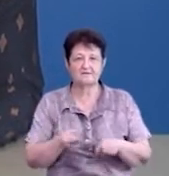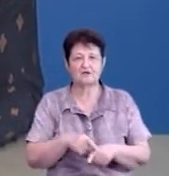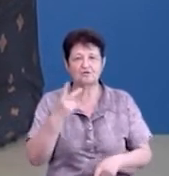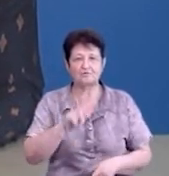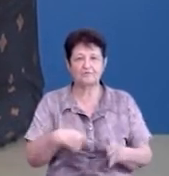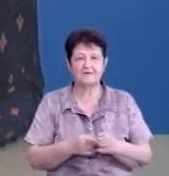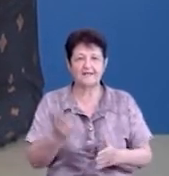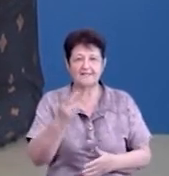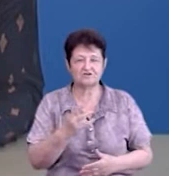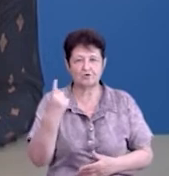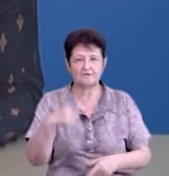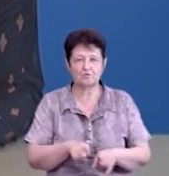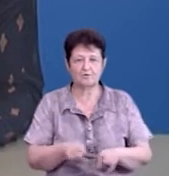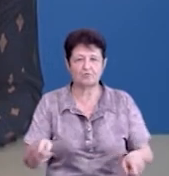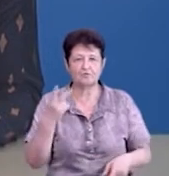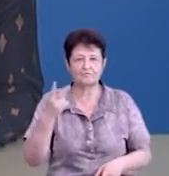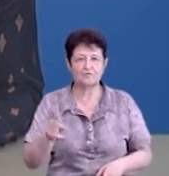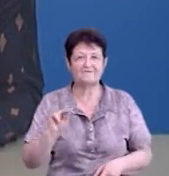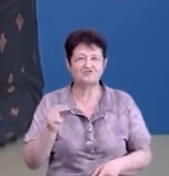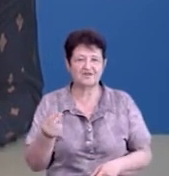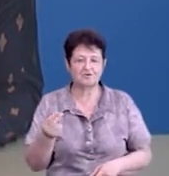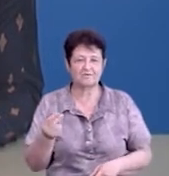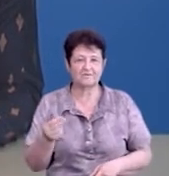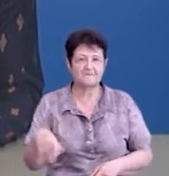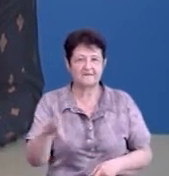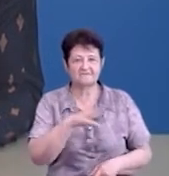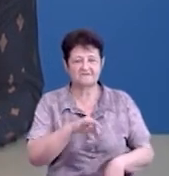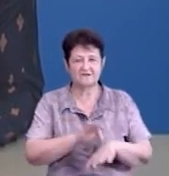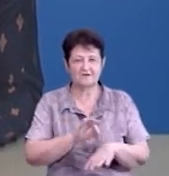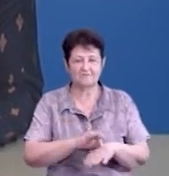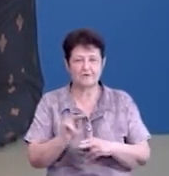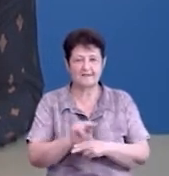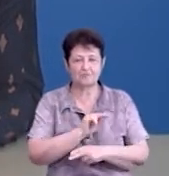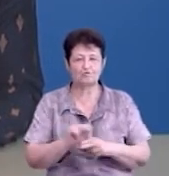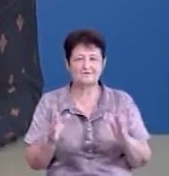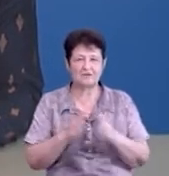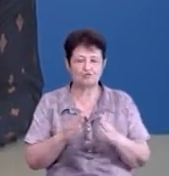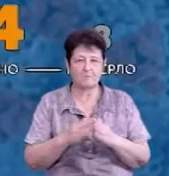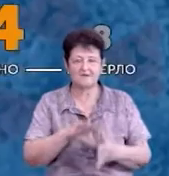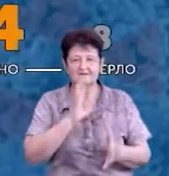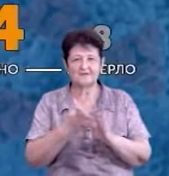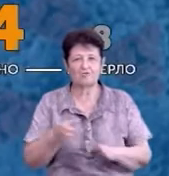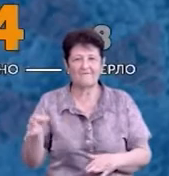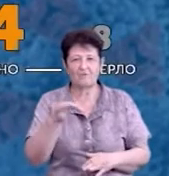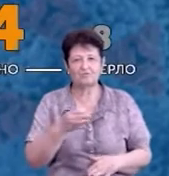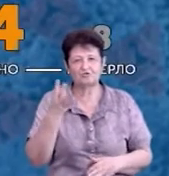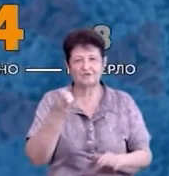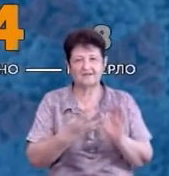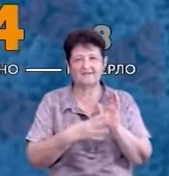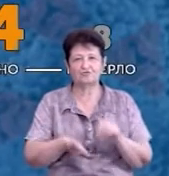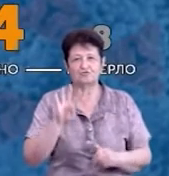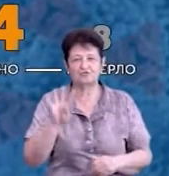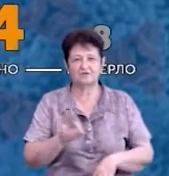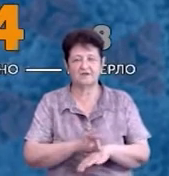у місті Ніжині, один у Прилуках та двоє у місті Чернігові. Всі хворі лікуються зараз вдома. Загалом в області